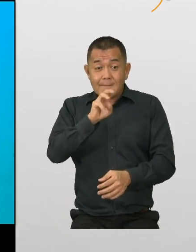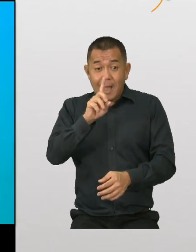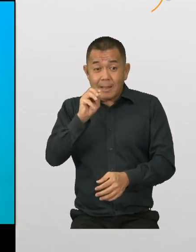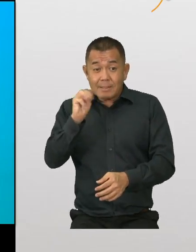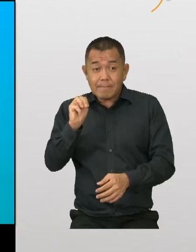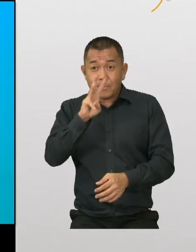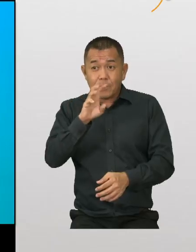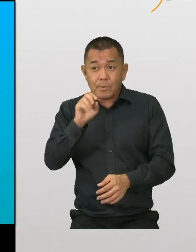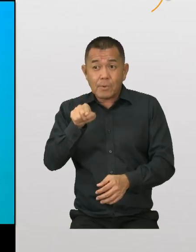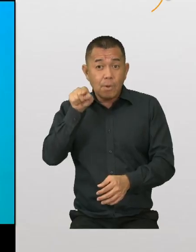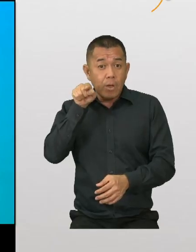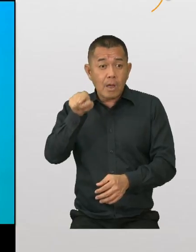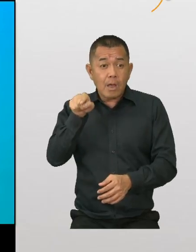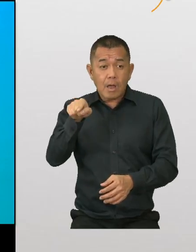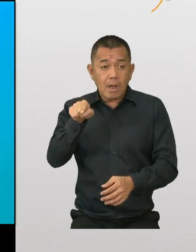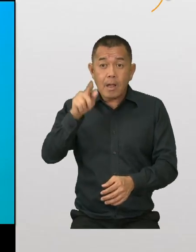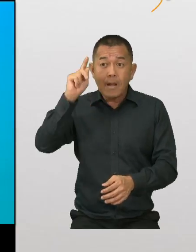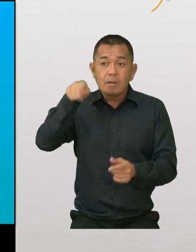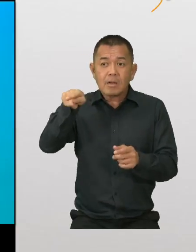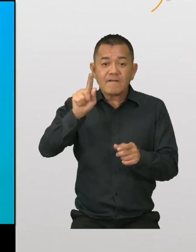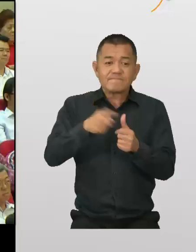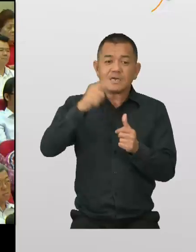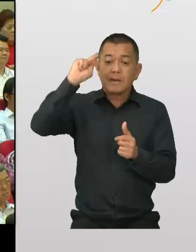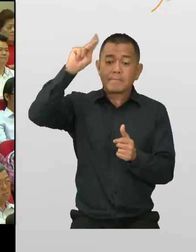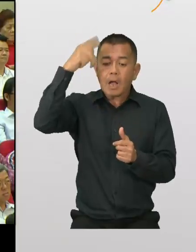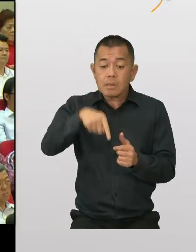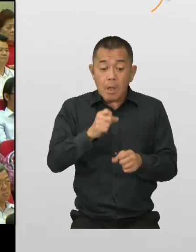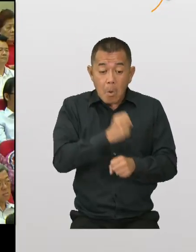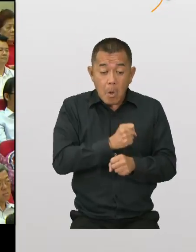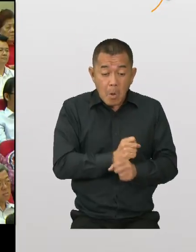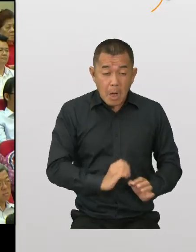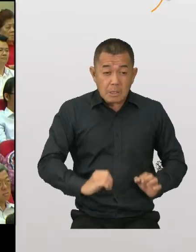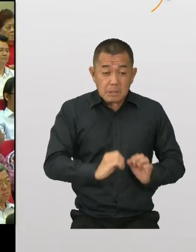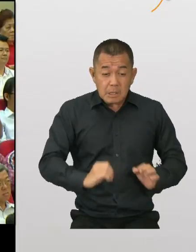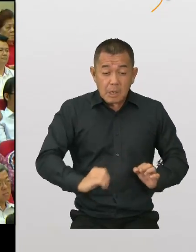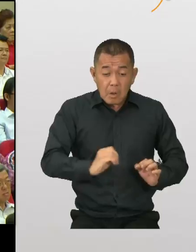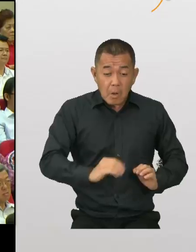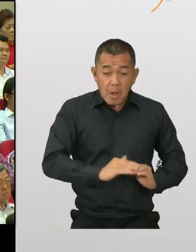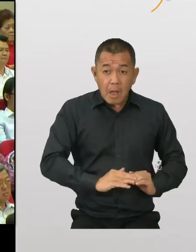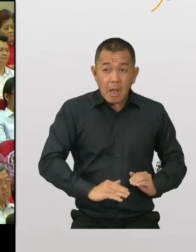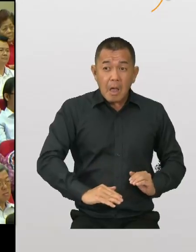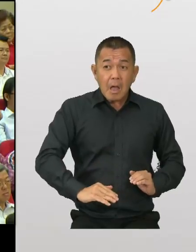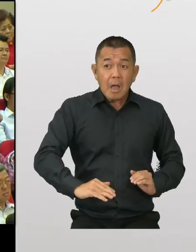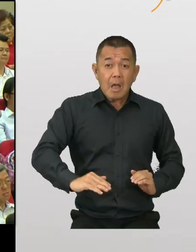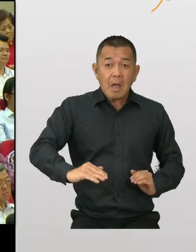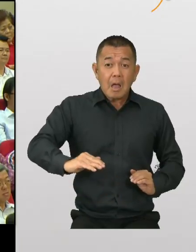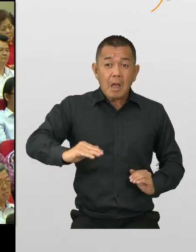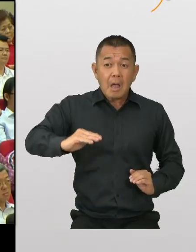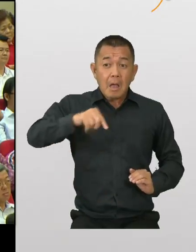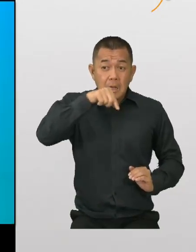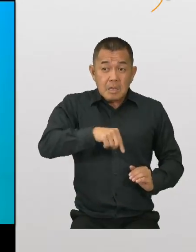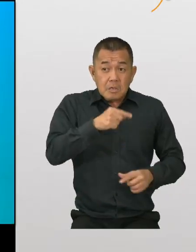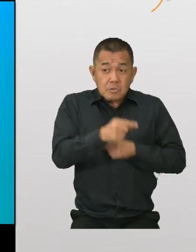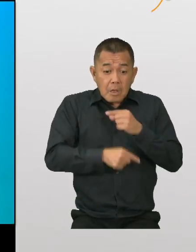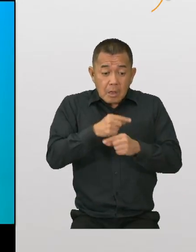國 toiled 家 and built 建設起 Singapore 來。 from scratch. 借着一代又一代的國人 The 在建國 generations who 先 followed 烈建 them 立的基礎 built on 上 the foundations 繼 that 續 the